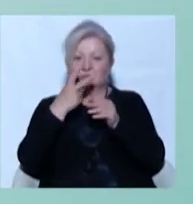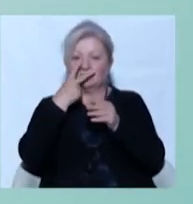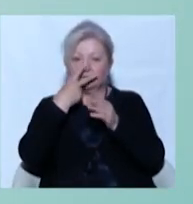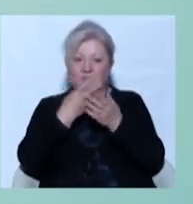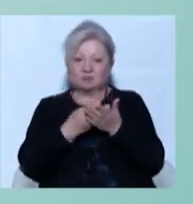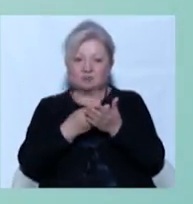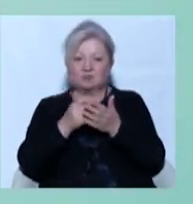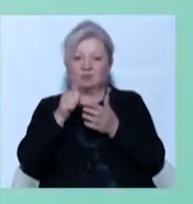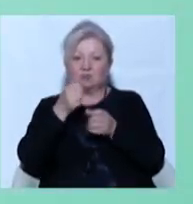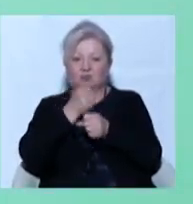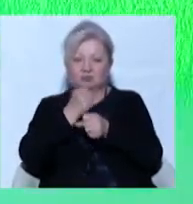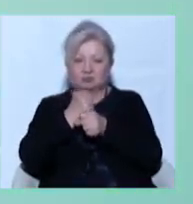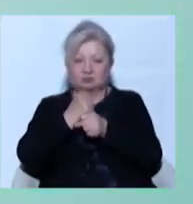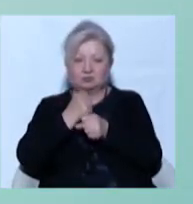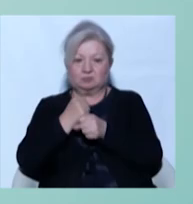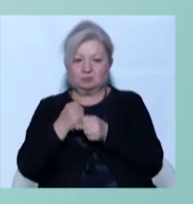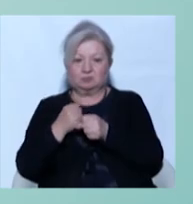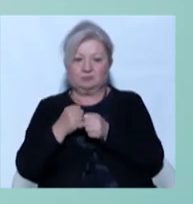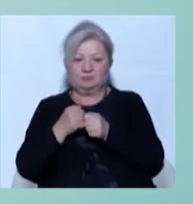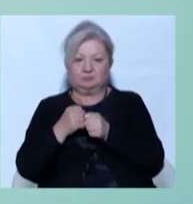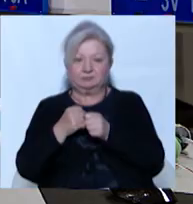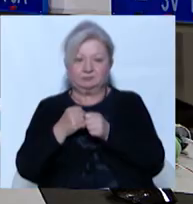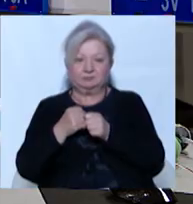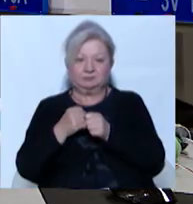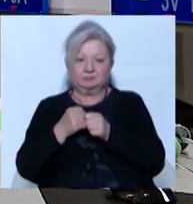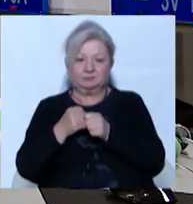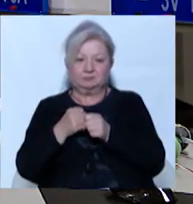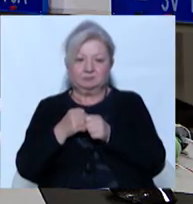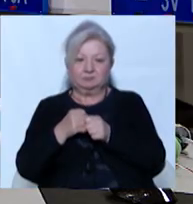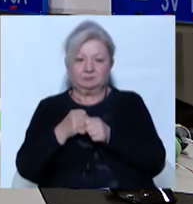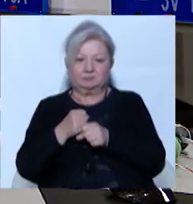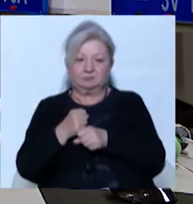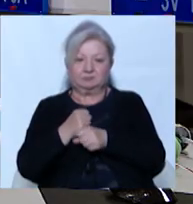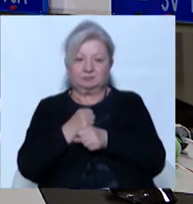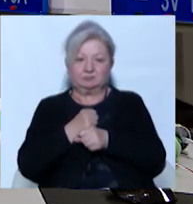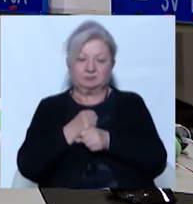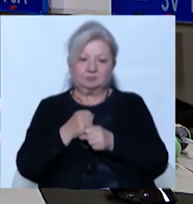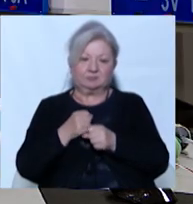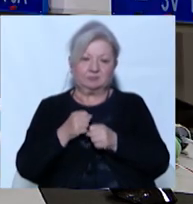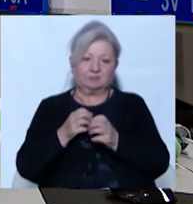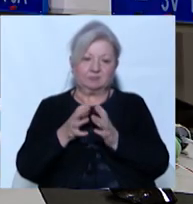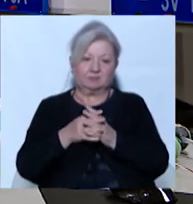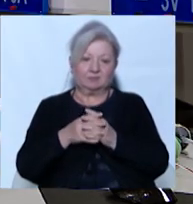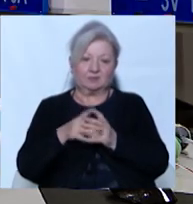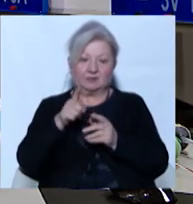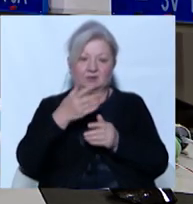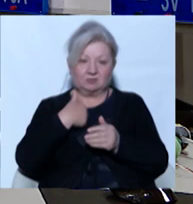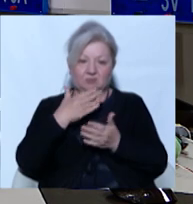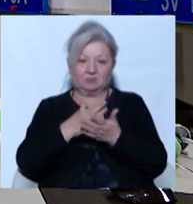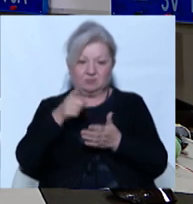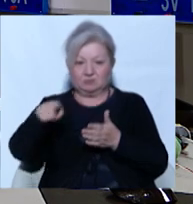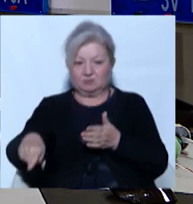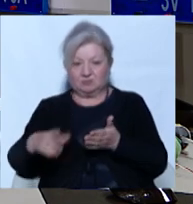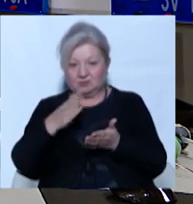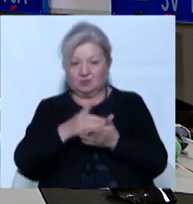ზედა მხრიდან გამოვიდა ლაზერის სხივი. შევხედოთ როგორ ფუნქციონირებს.